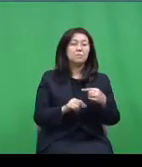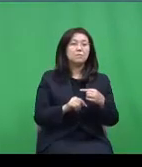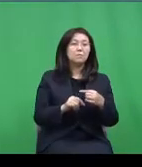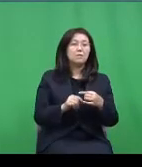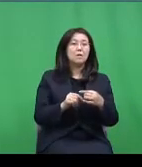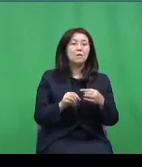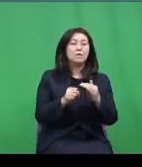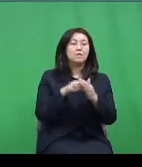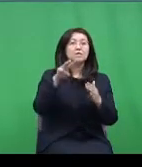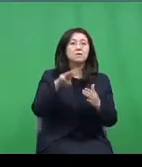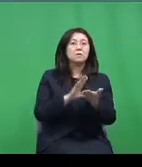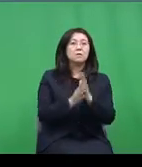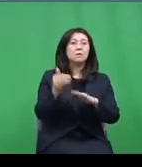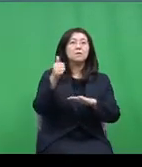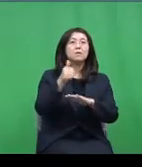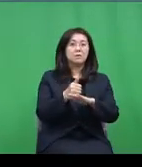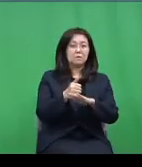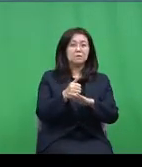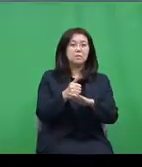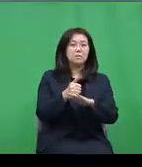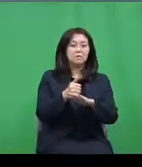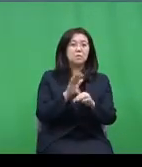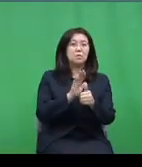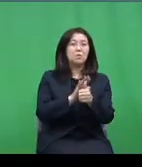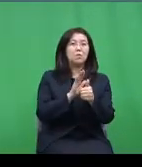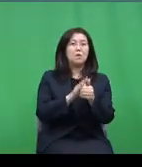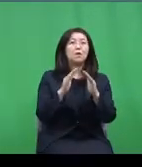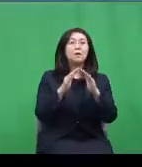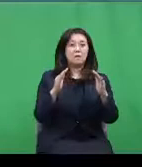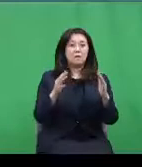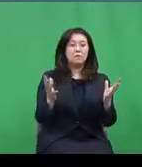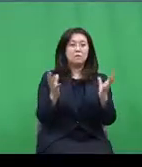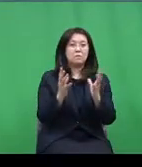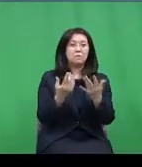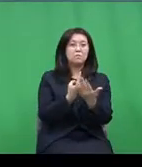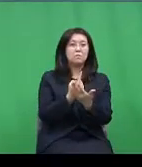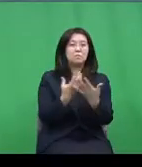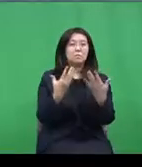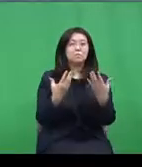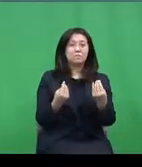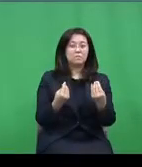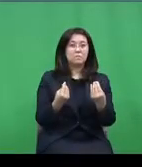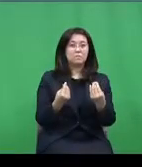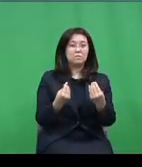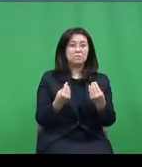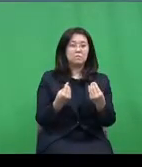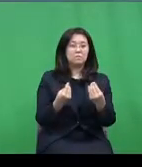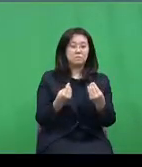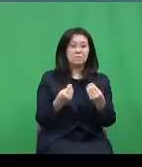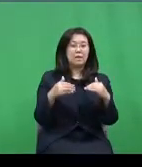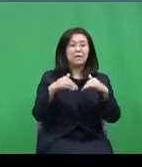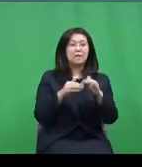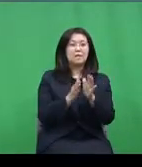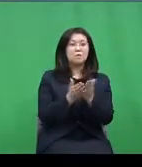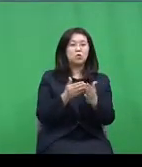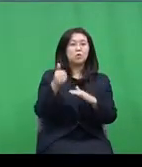谷本石川県知事の講演会のご例会に行ってまいりました。谷本自身は言われ